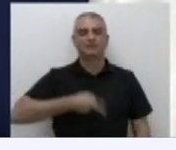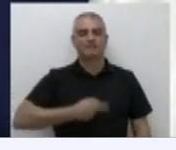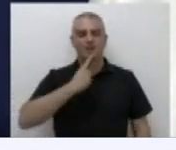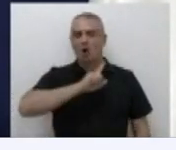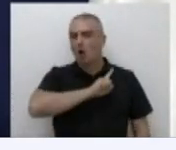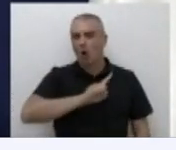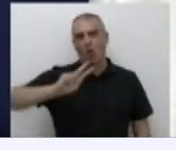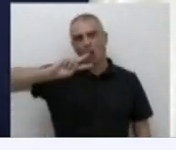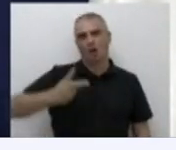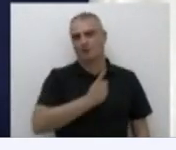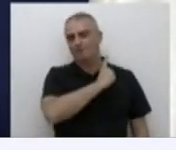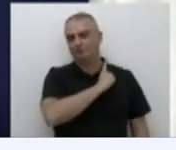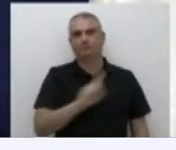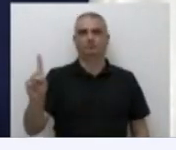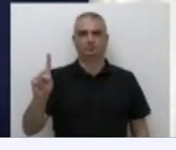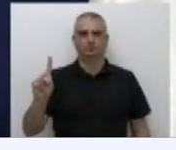مجددا